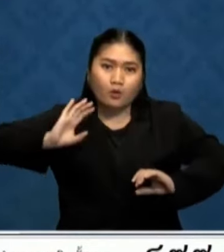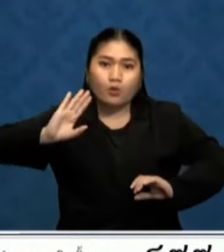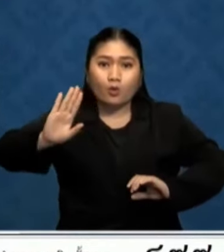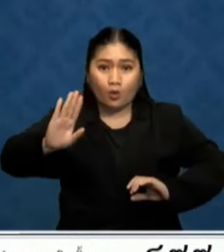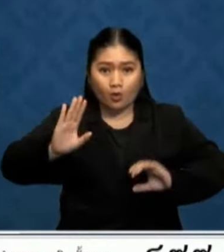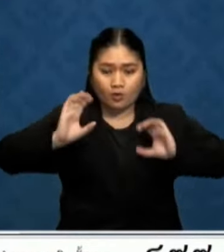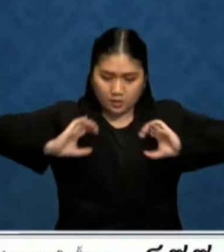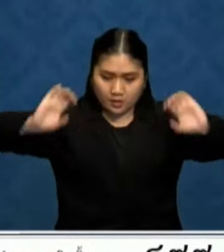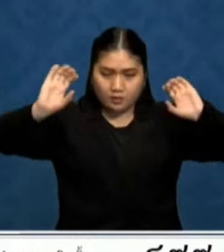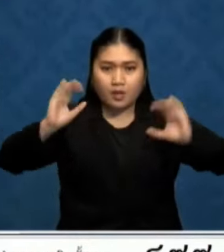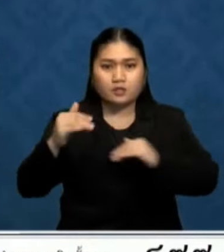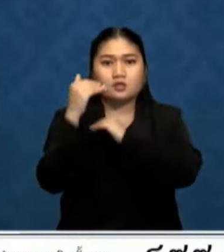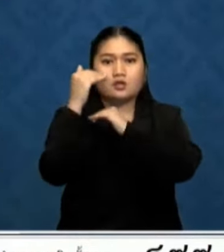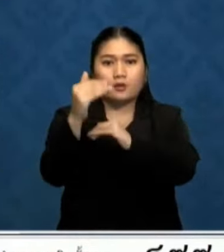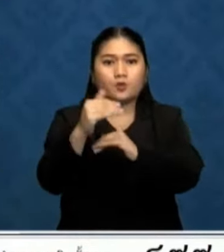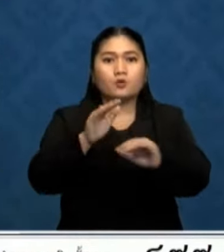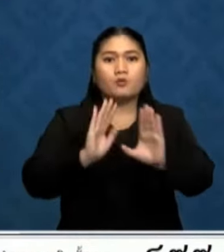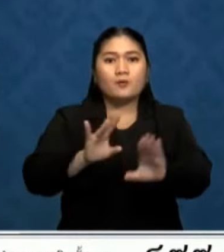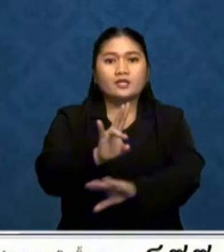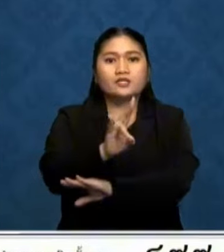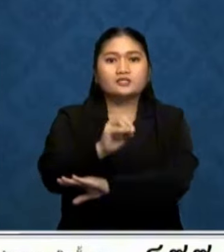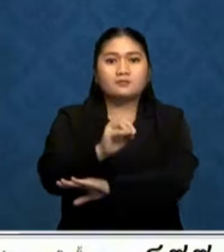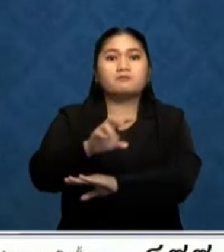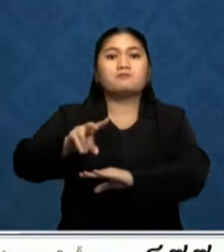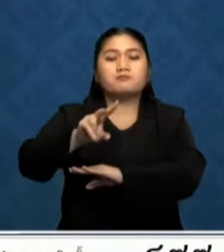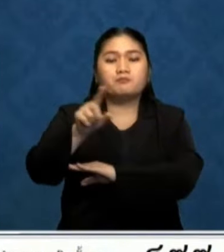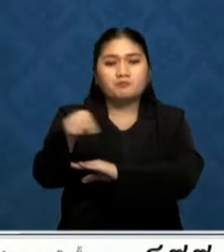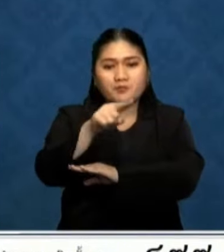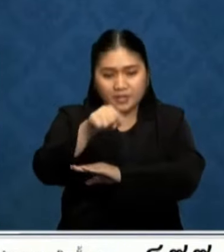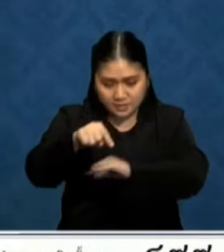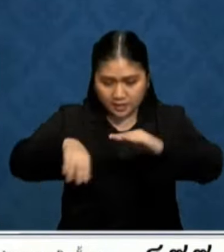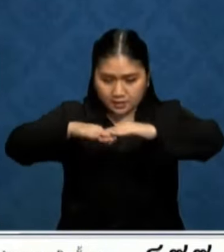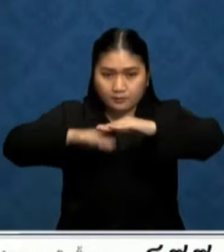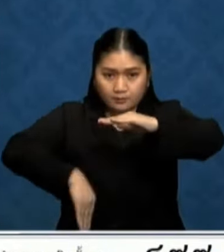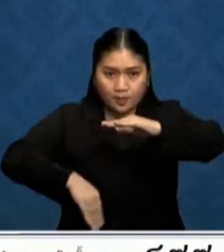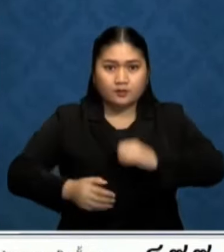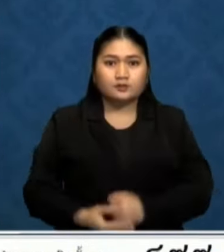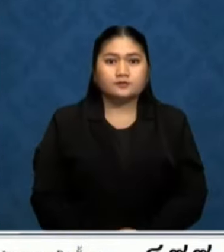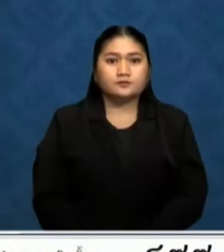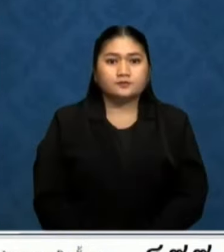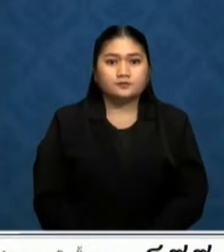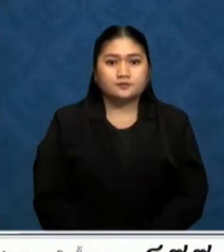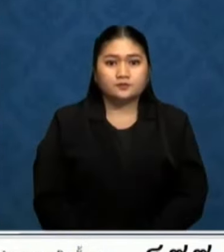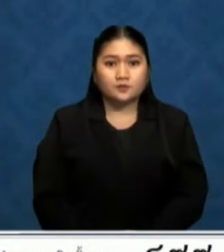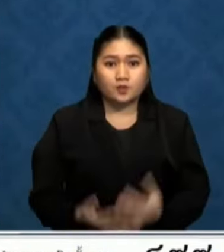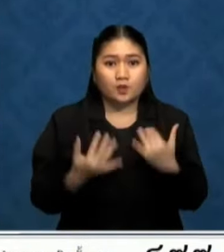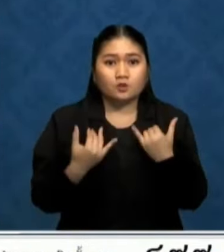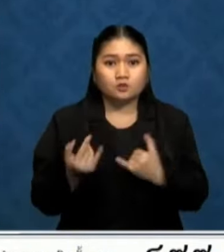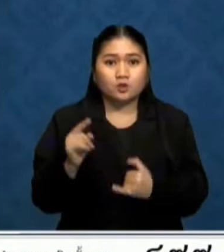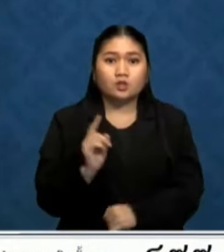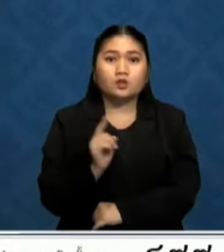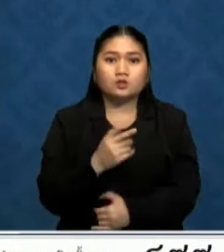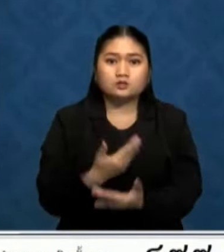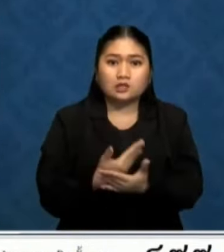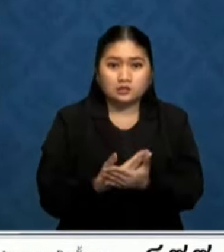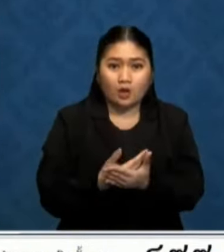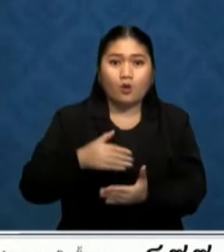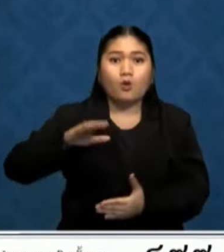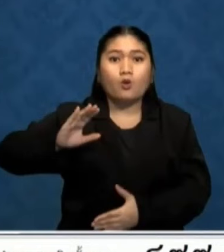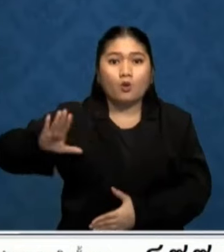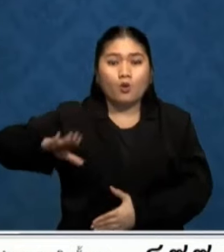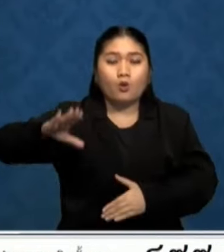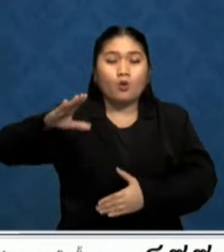ที่กำหนดไว้ไม่เกินร้อยละ 70 ของผิตภัณมวนรวมในประเทศปัจจบนภานะเงินครงครัง